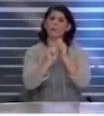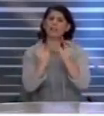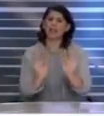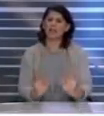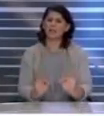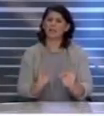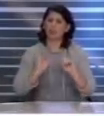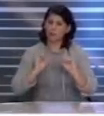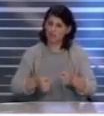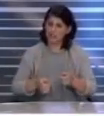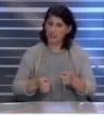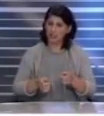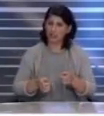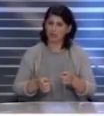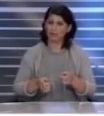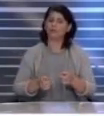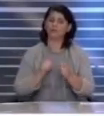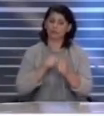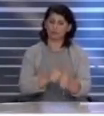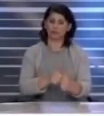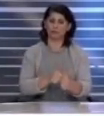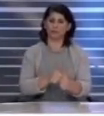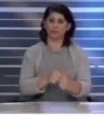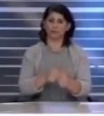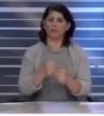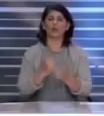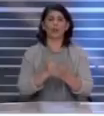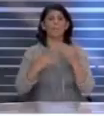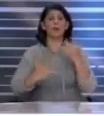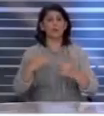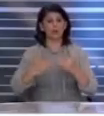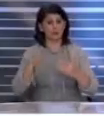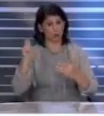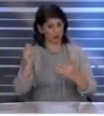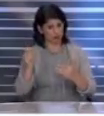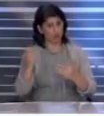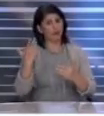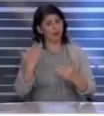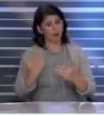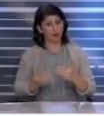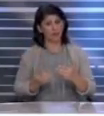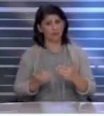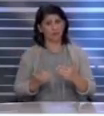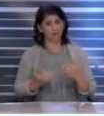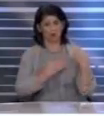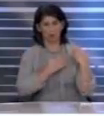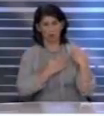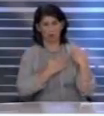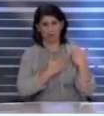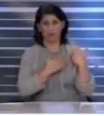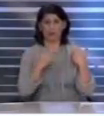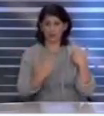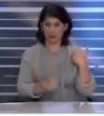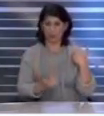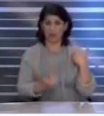οποίες απεφασίστησαν και να ακολουθηθούν οι οικονομικές και προϋπολογιστικές πολιτικές που έχουν αναληφθεί, προκειμένου να